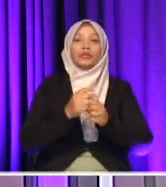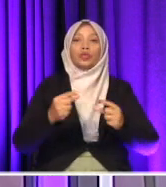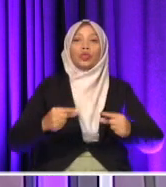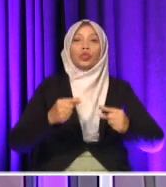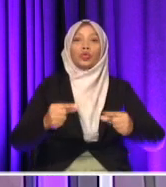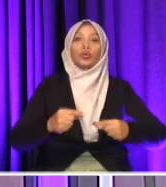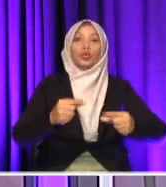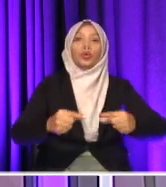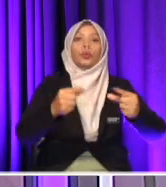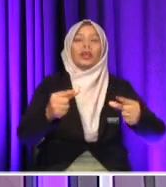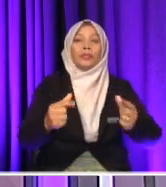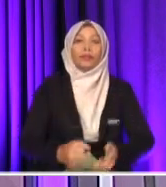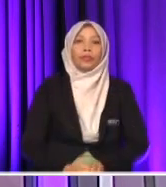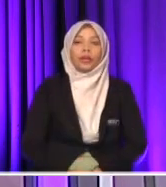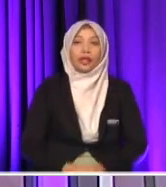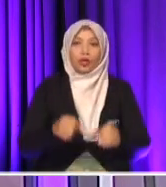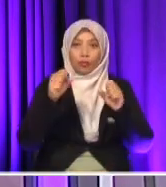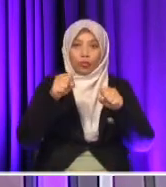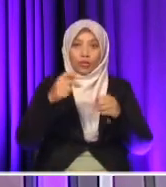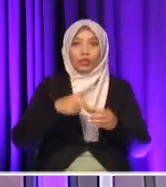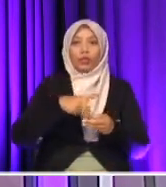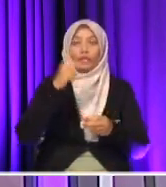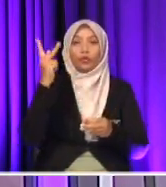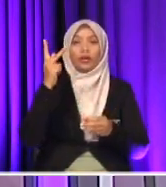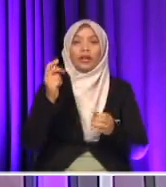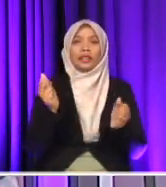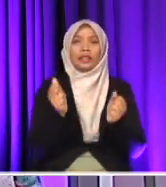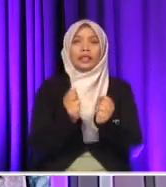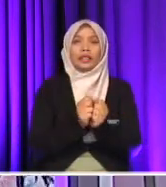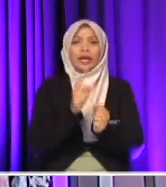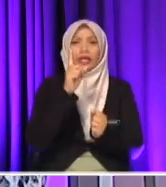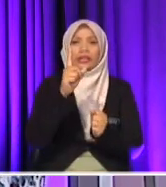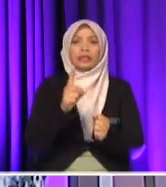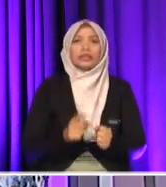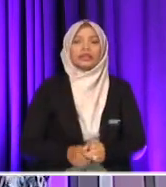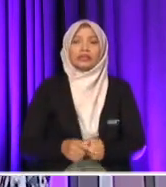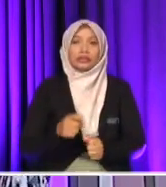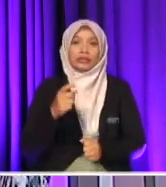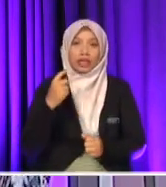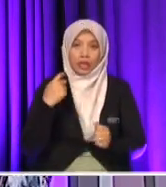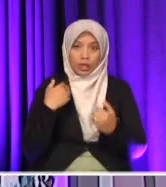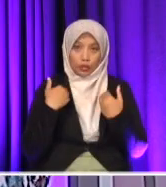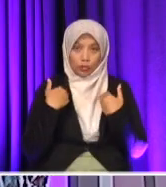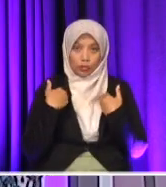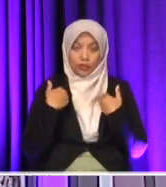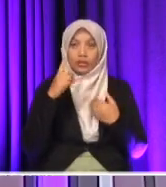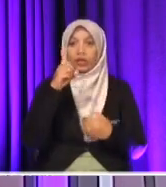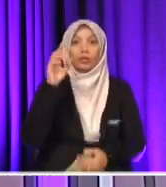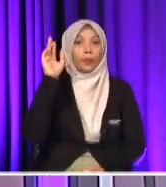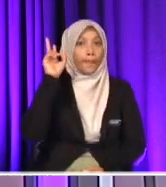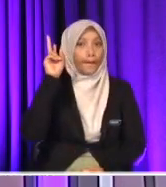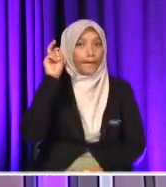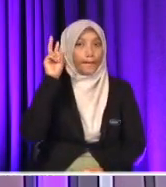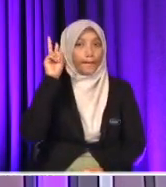sambungkan, okey, kita akan boleh keluarkan tapi dengan ada satu lagi partner dia untuk salurkan bentuk gelombang tu tadi kan. Kali ni dia